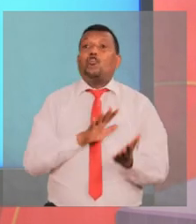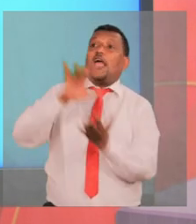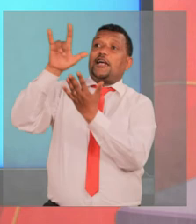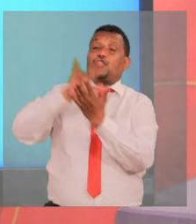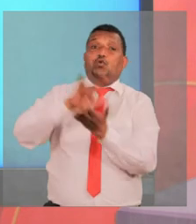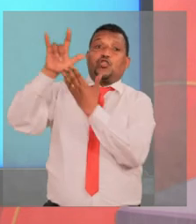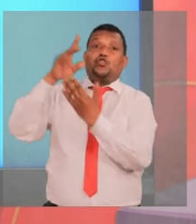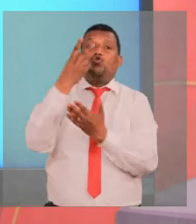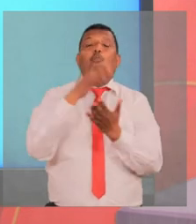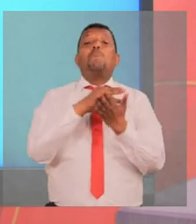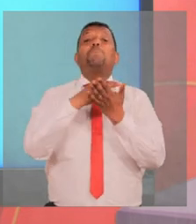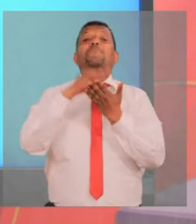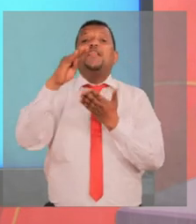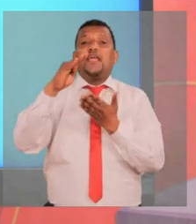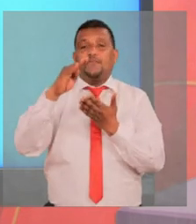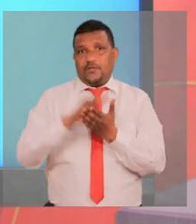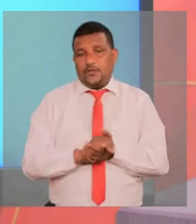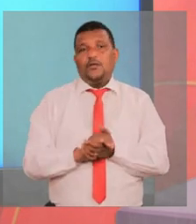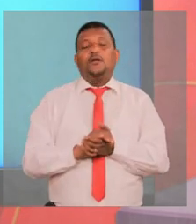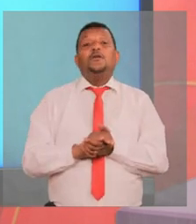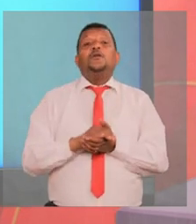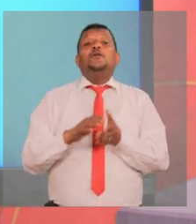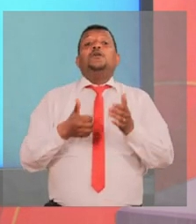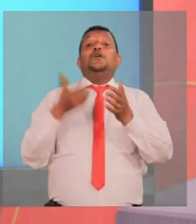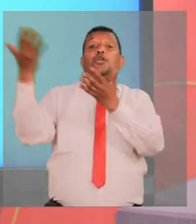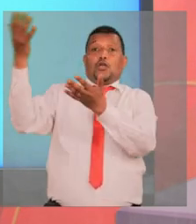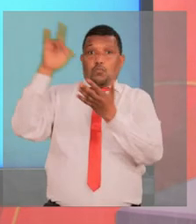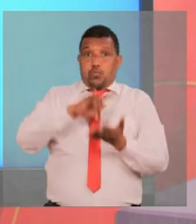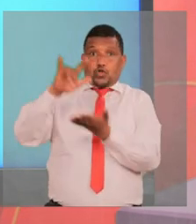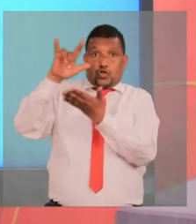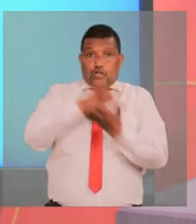subscribe to the Page